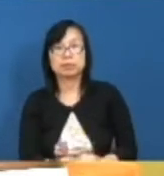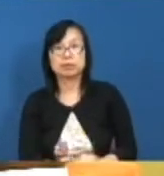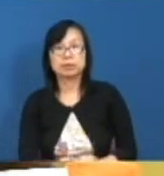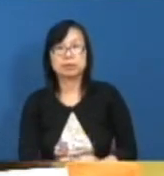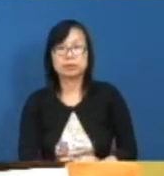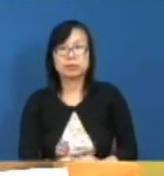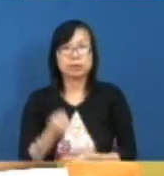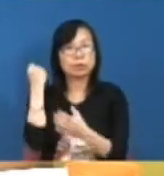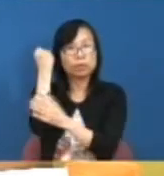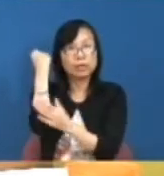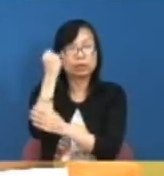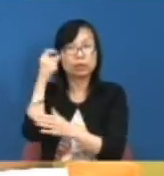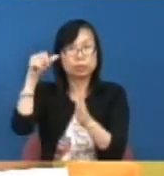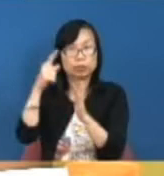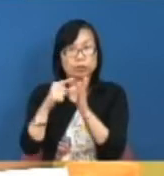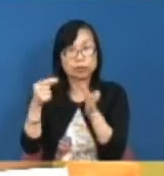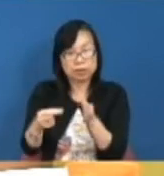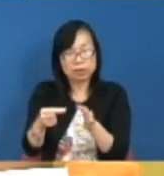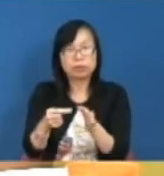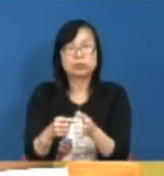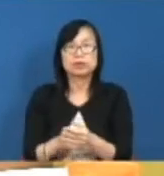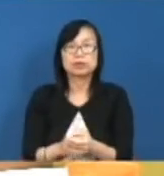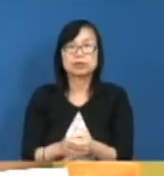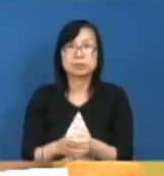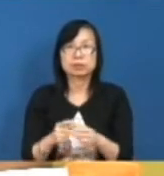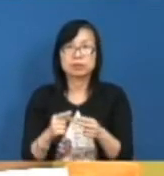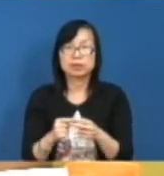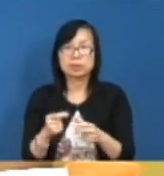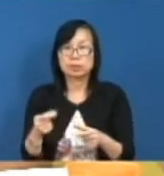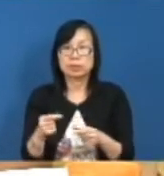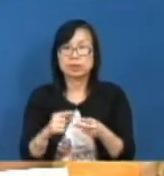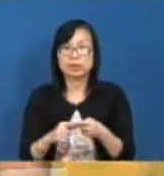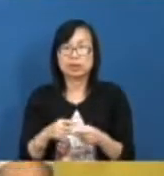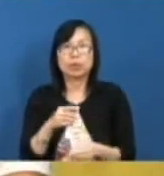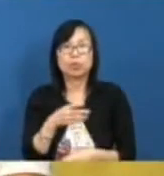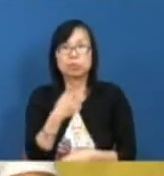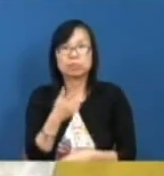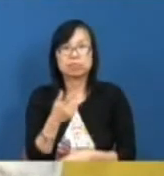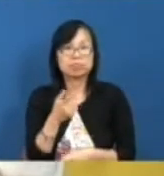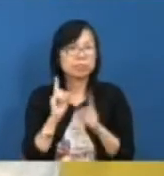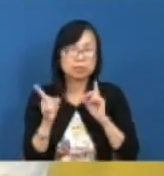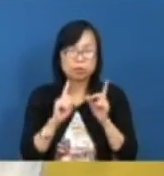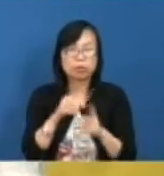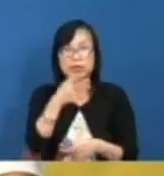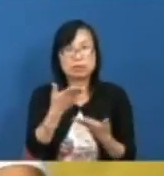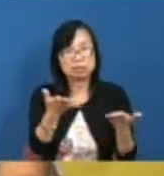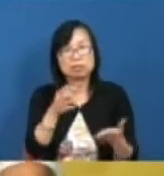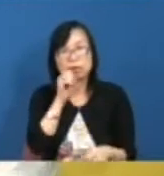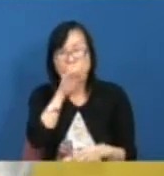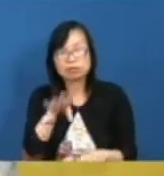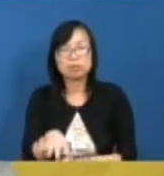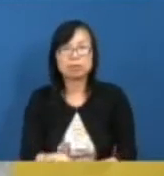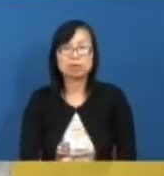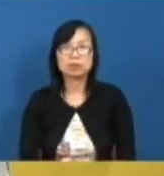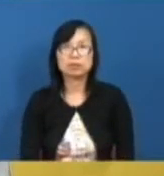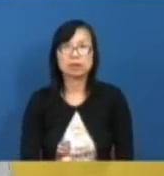熱，你反對最低工資係咪？ 乜都你講曬啦，而家咁講啫。 呢個一